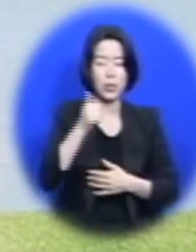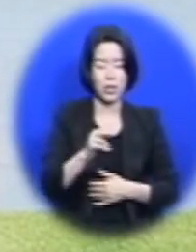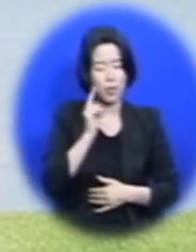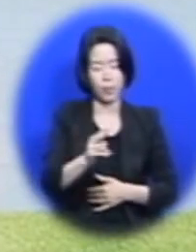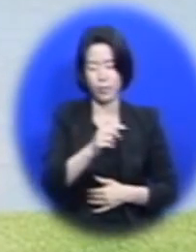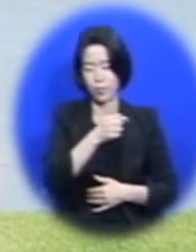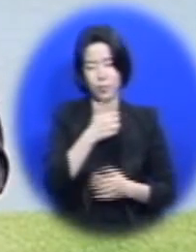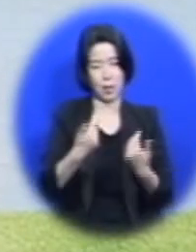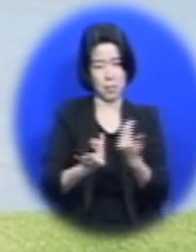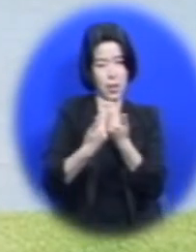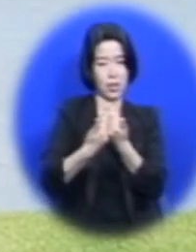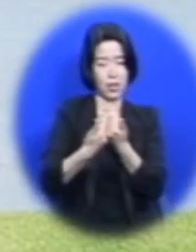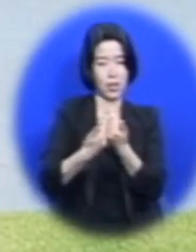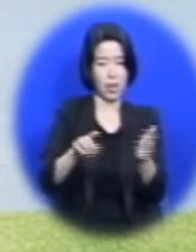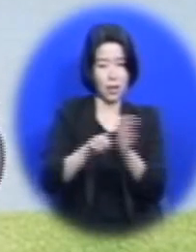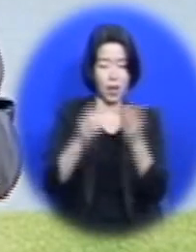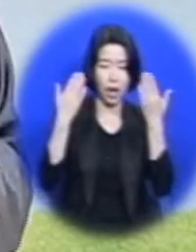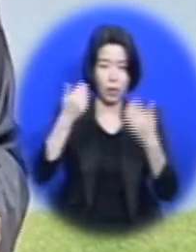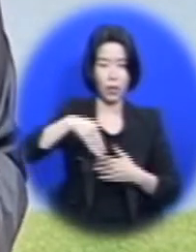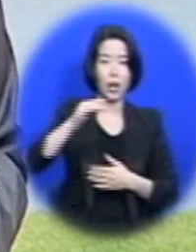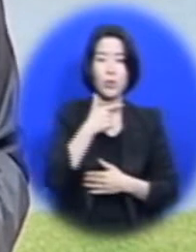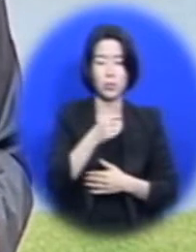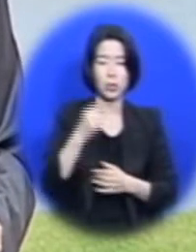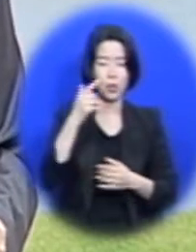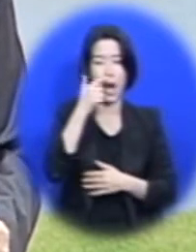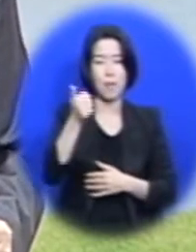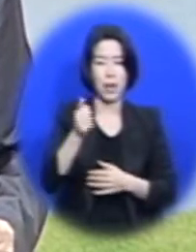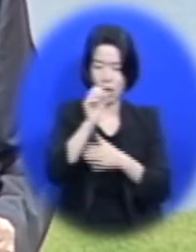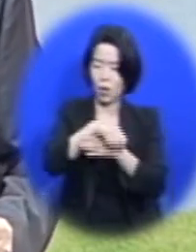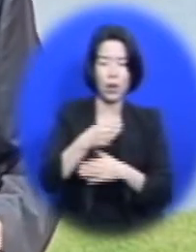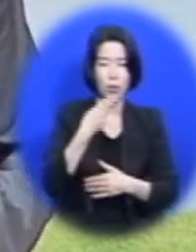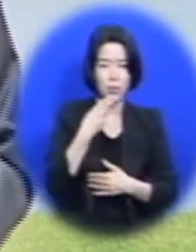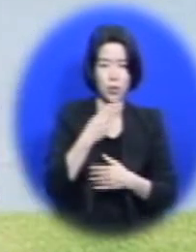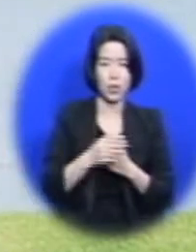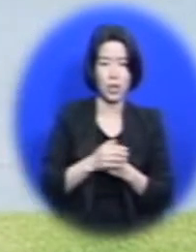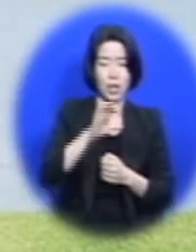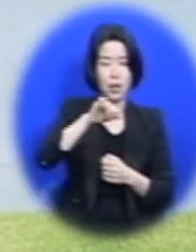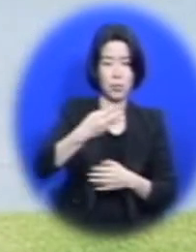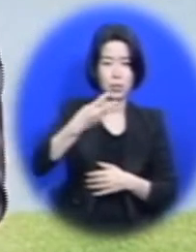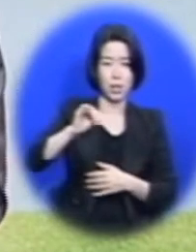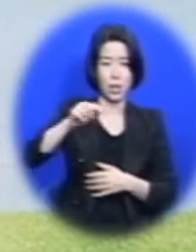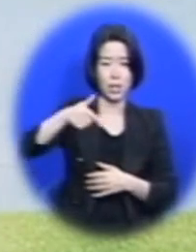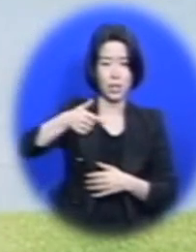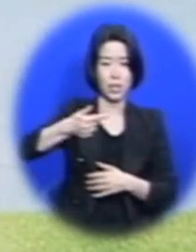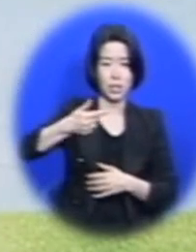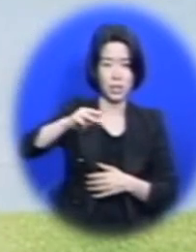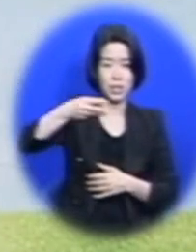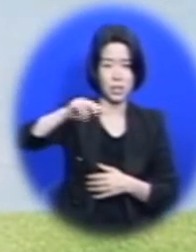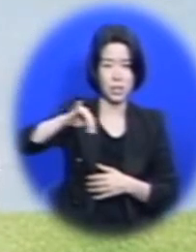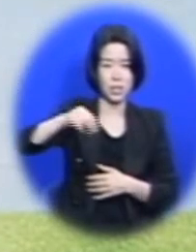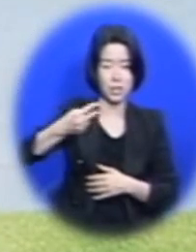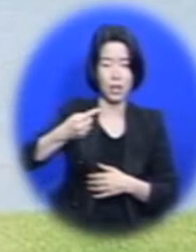해요. 신학교를 가고 싶어도 아버지가 허락을 하질 않습니다. 프란시스 쉐퍼가 이 문제로 가지고